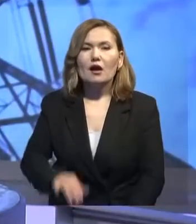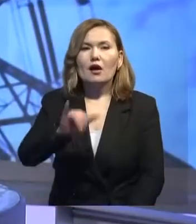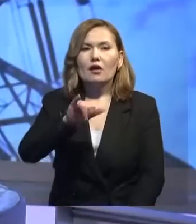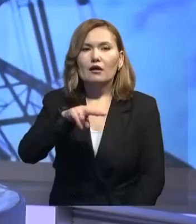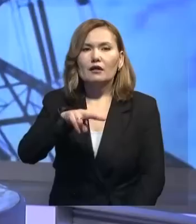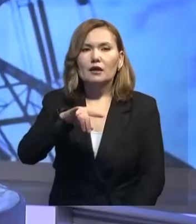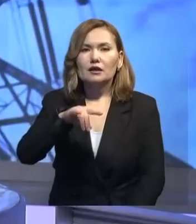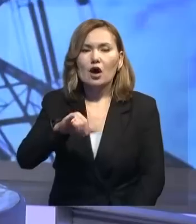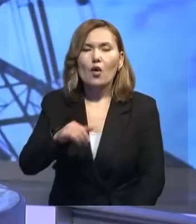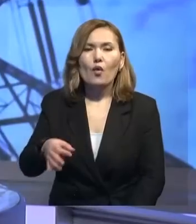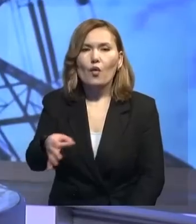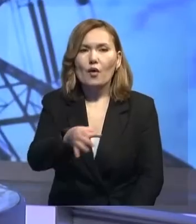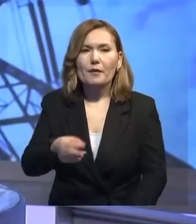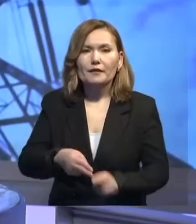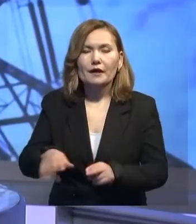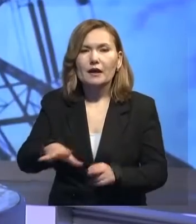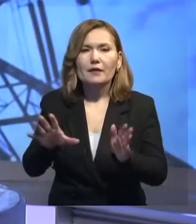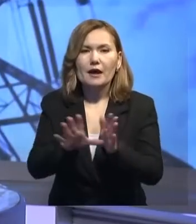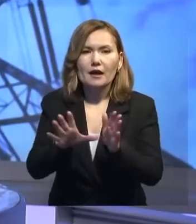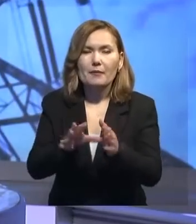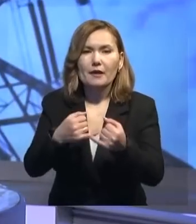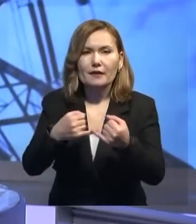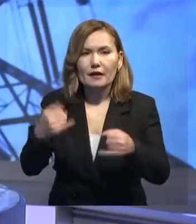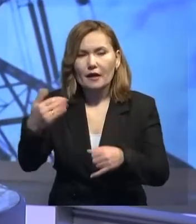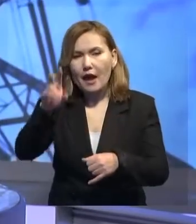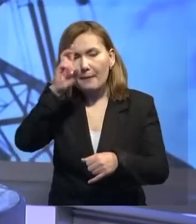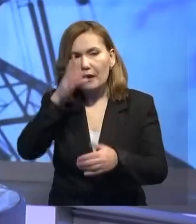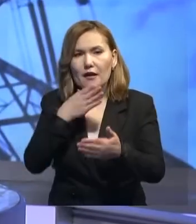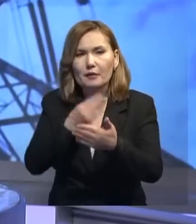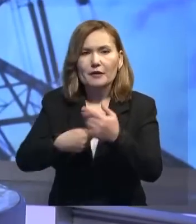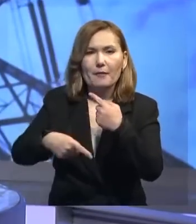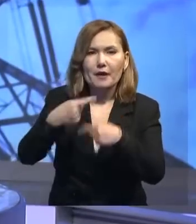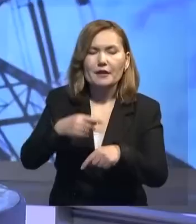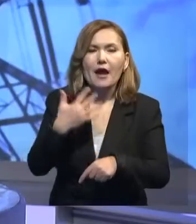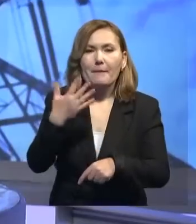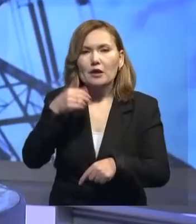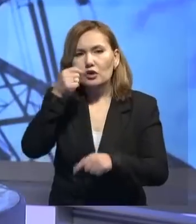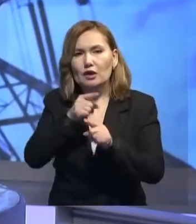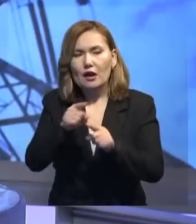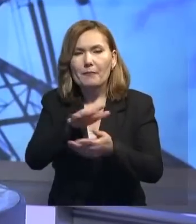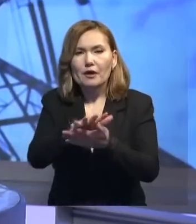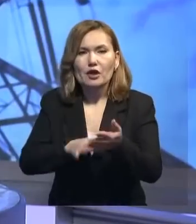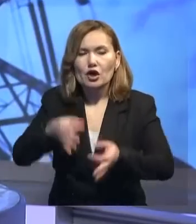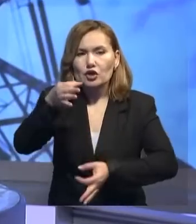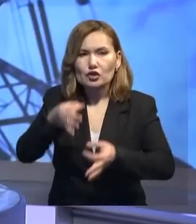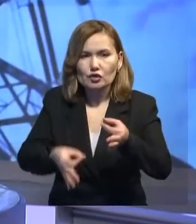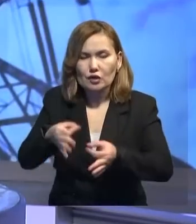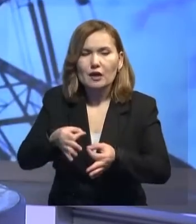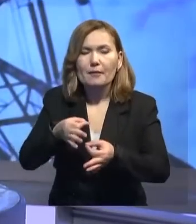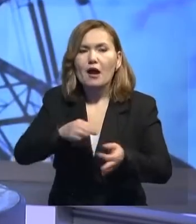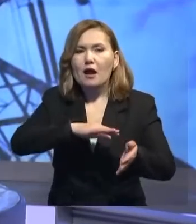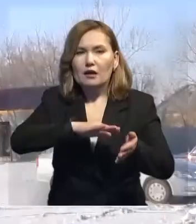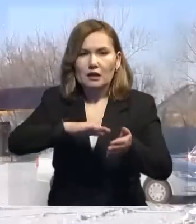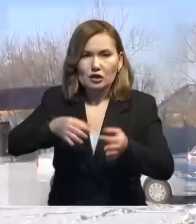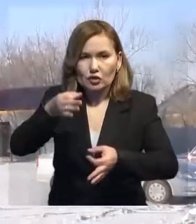Ұлытау облысы Жаңарқа ауданындағы электр желілері мемлекет меншігіне қайтарылды. 5 жылға жалғасқан сот процесінен кейін осындай